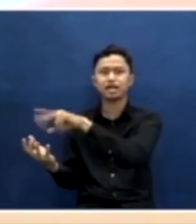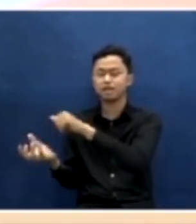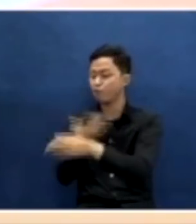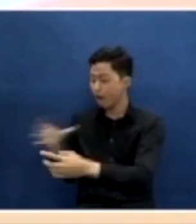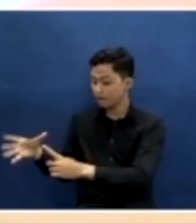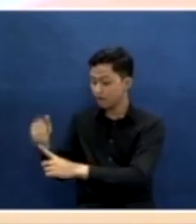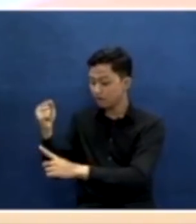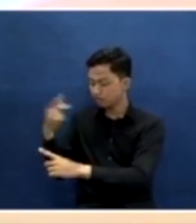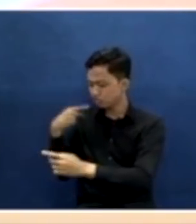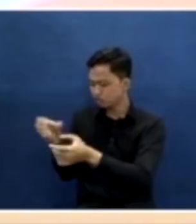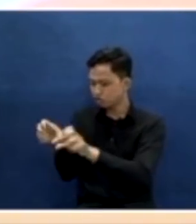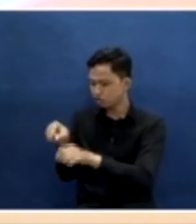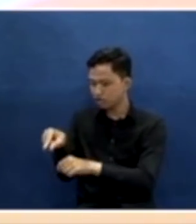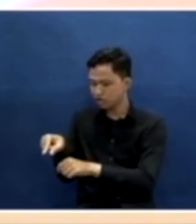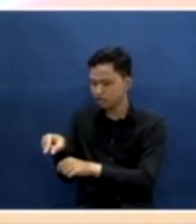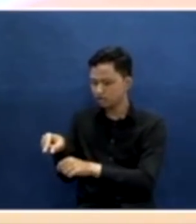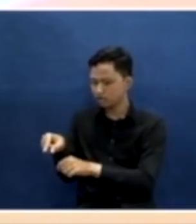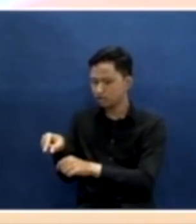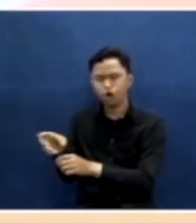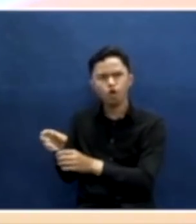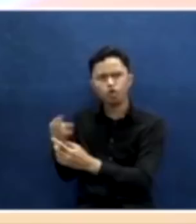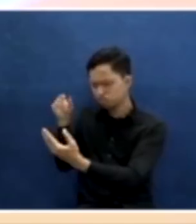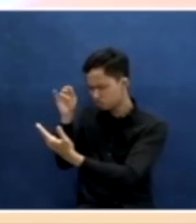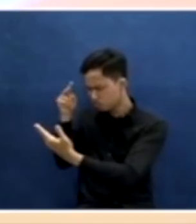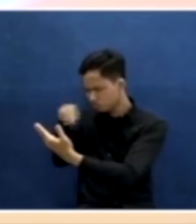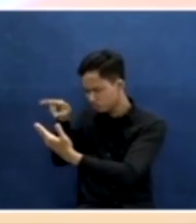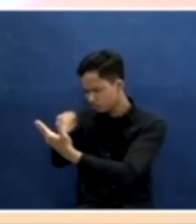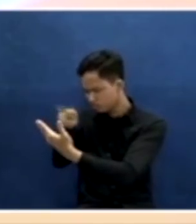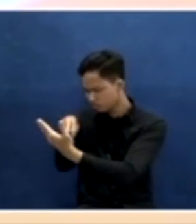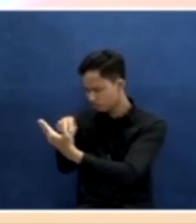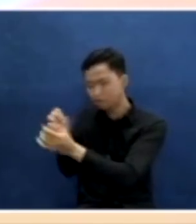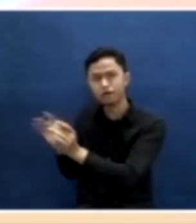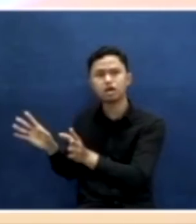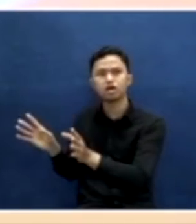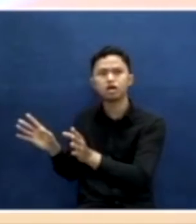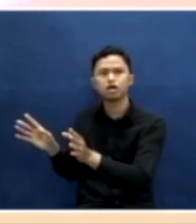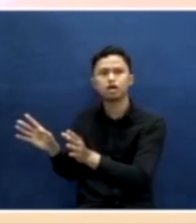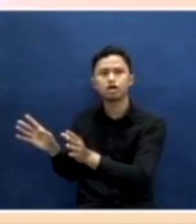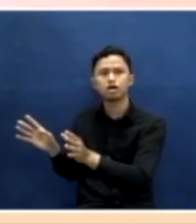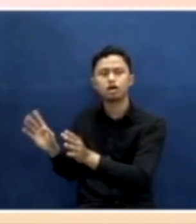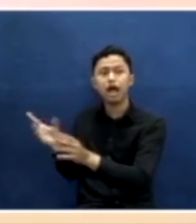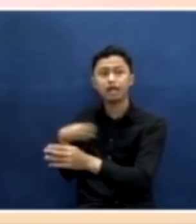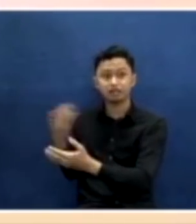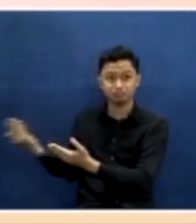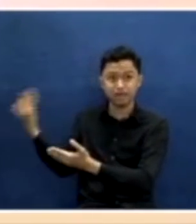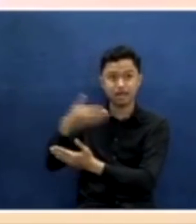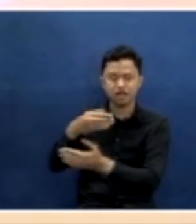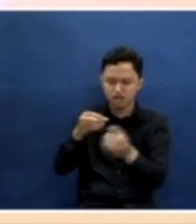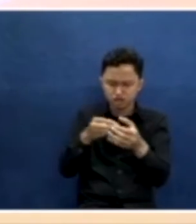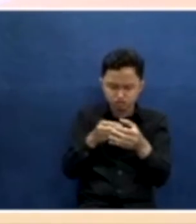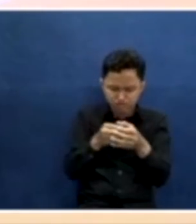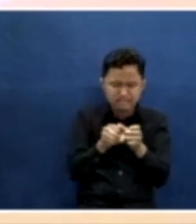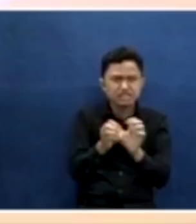telur tentunya telur yang mereka ambil tidak sama dengan telur yang mereka berikan hari kemarin ada yang datang hari kemarin membawa troll yang lebih